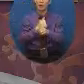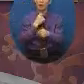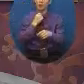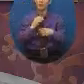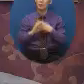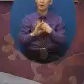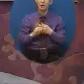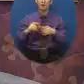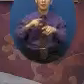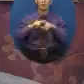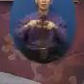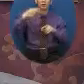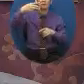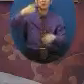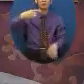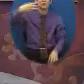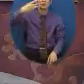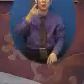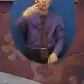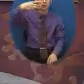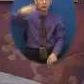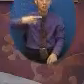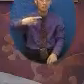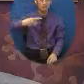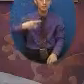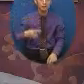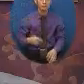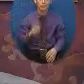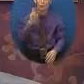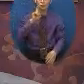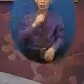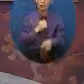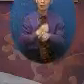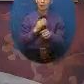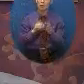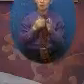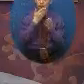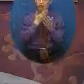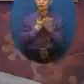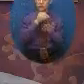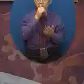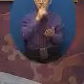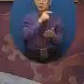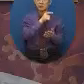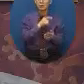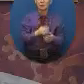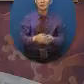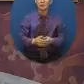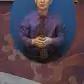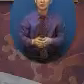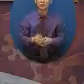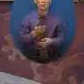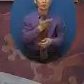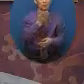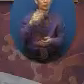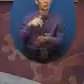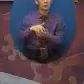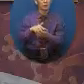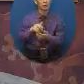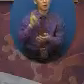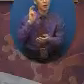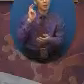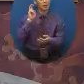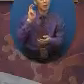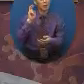곡들을 주로 트로트라고 했습니다. 그런데 이 노래가 중요한 것은 아마 여러분들 뭐 알고